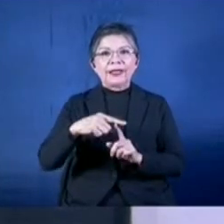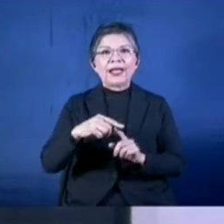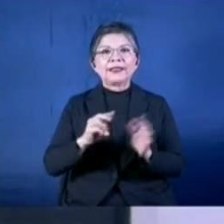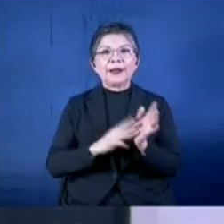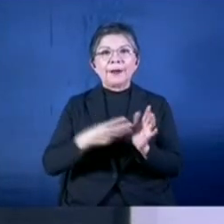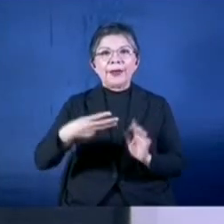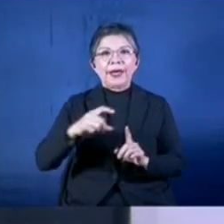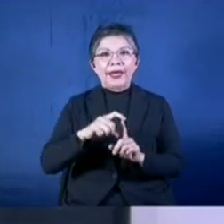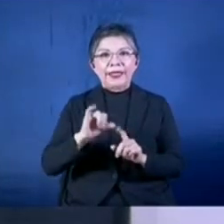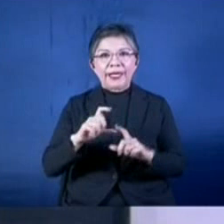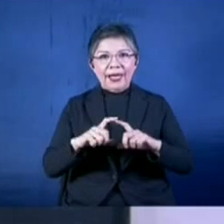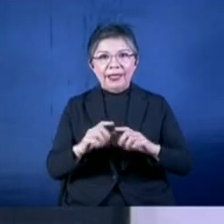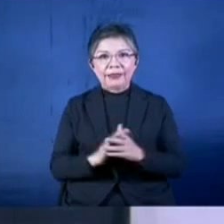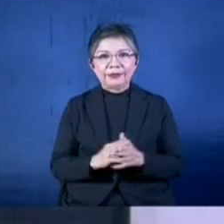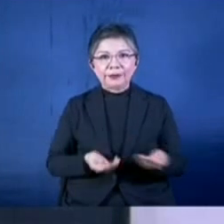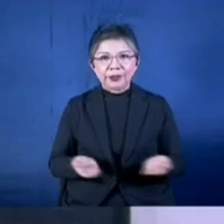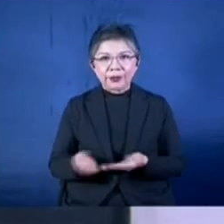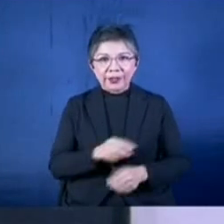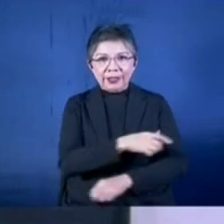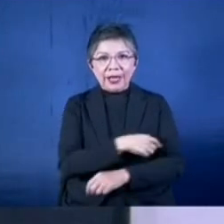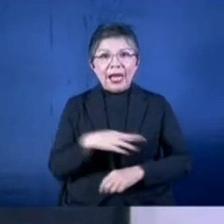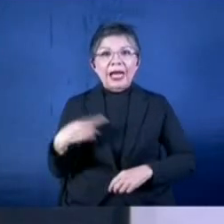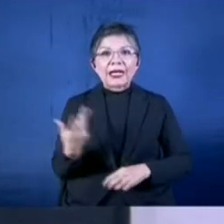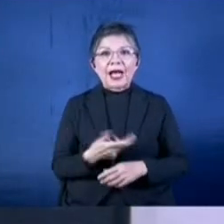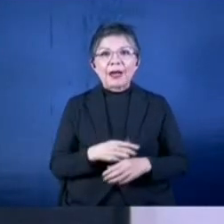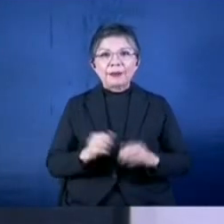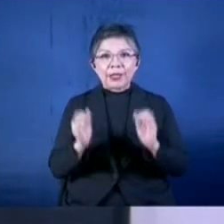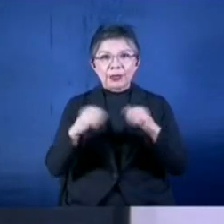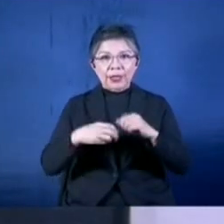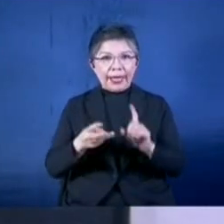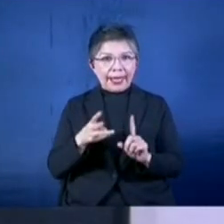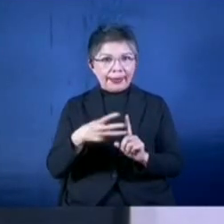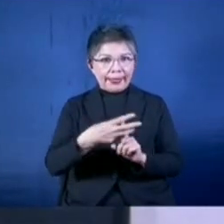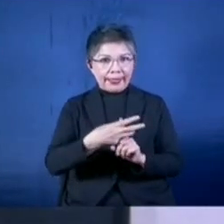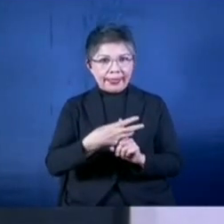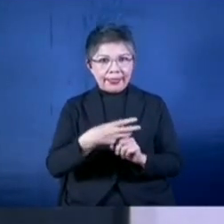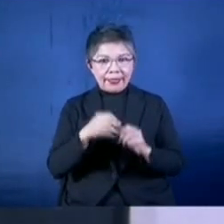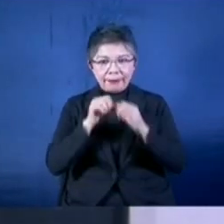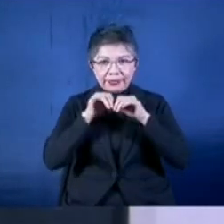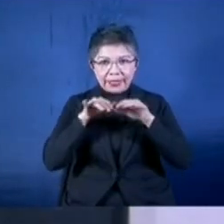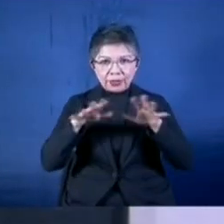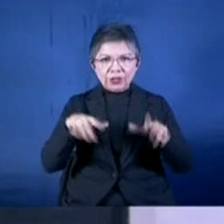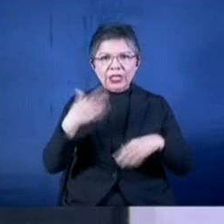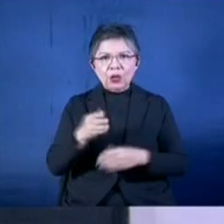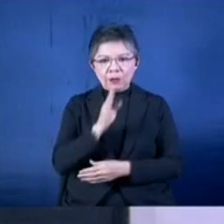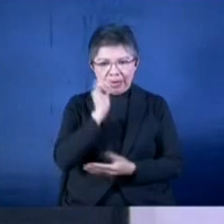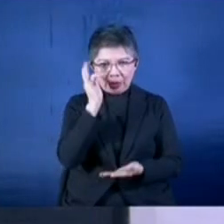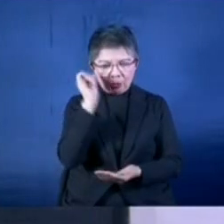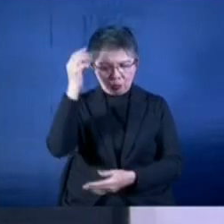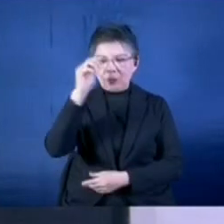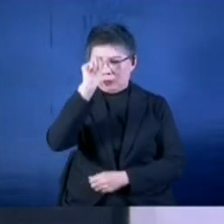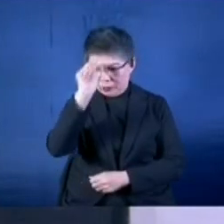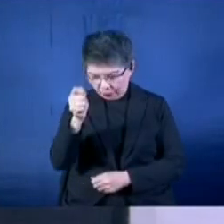Transmedia. Sebagai media penyelenggara, kami terikat kode etik penyiaran untuk selalu patuh